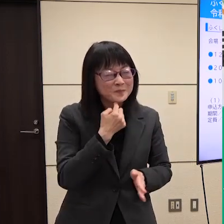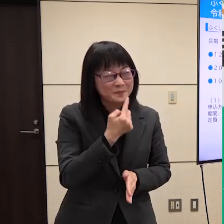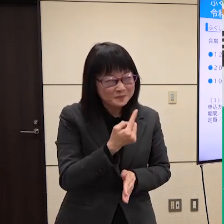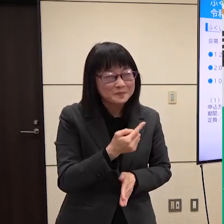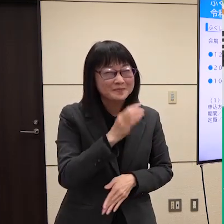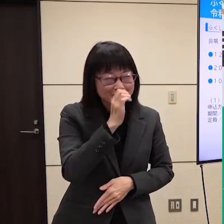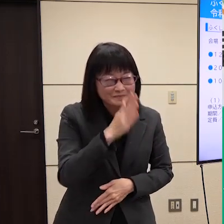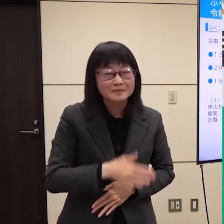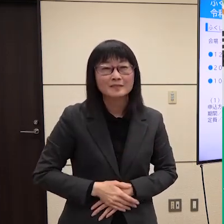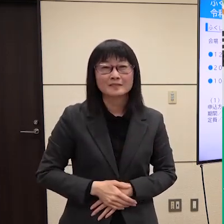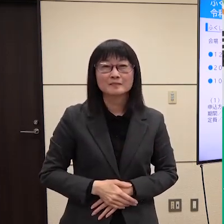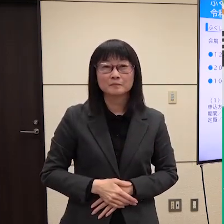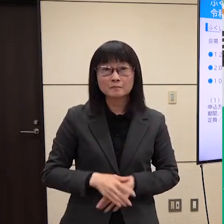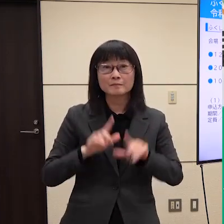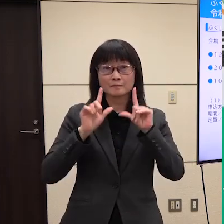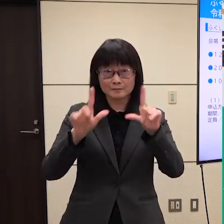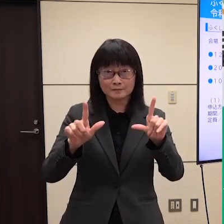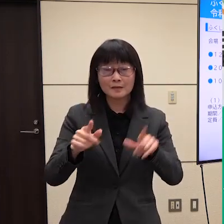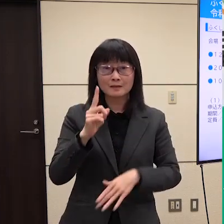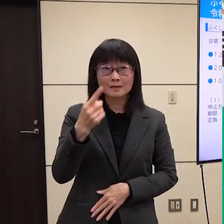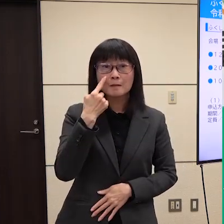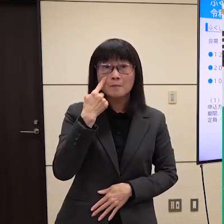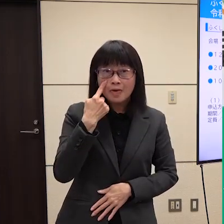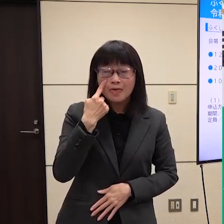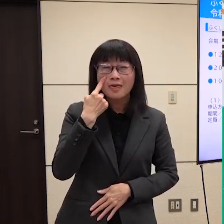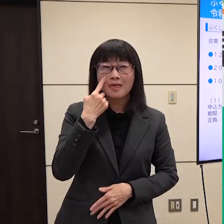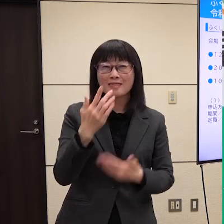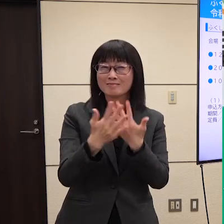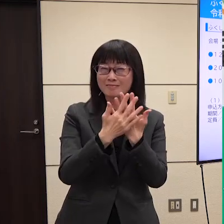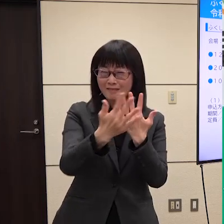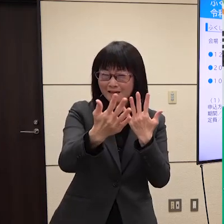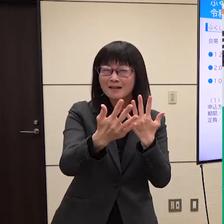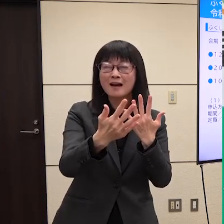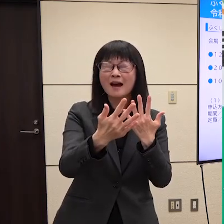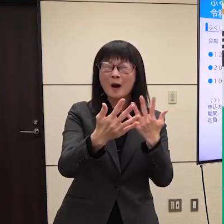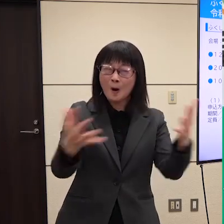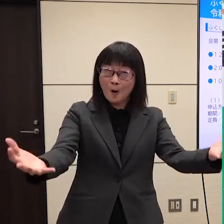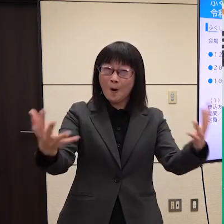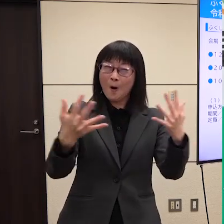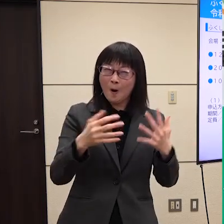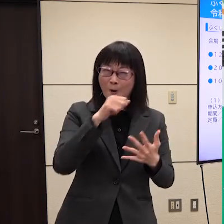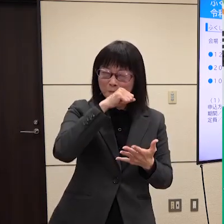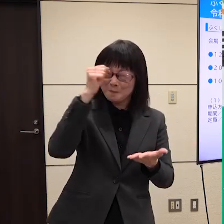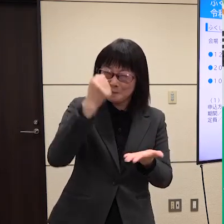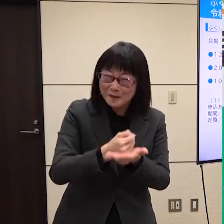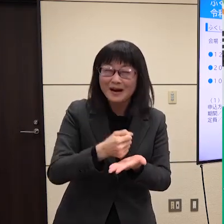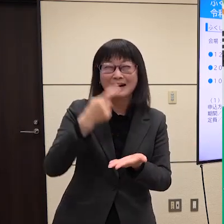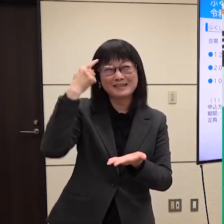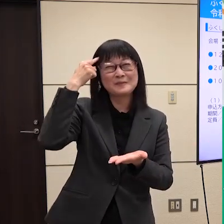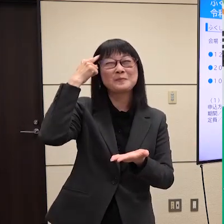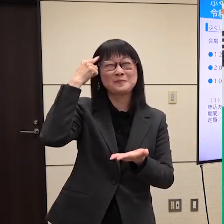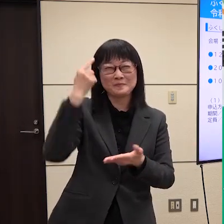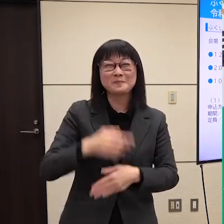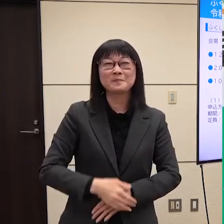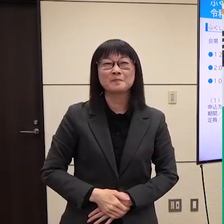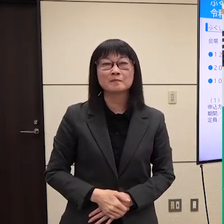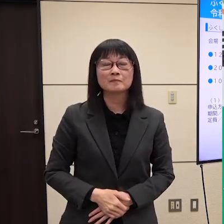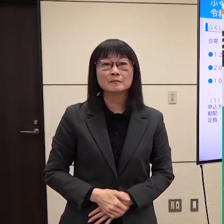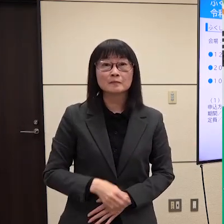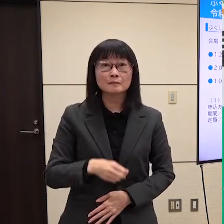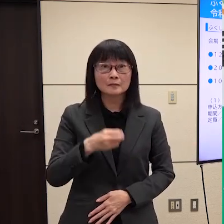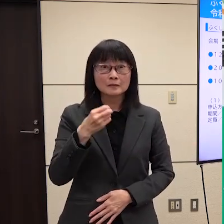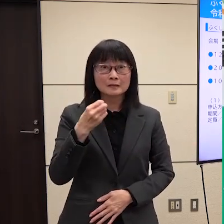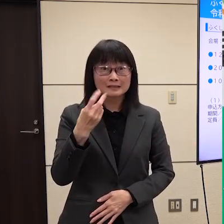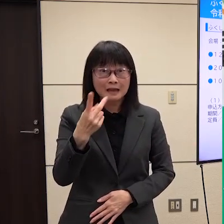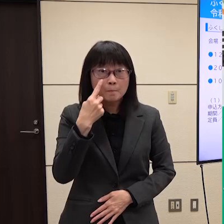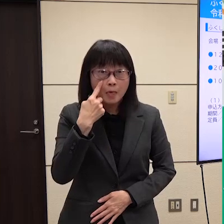1回目本当に多くの皆さんのおかげでですね、私としては非常に成功したんだろうと受け止めております。で2回目